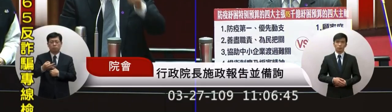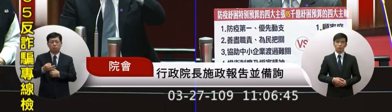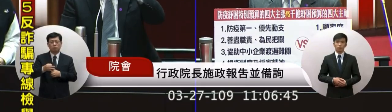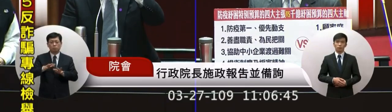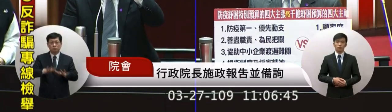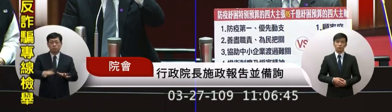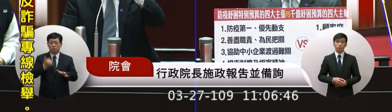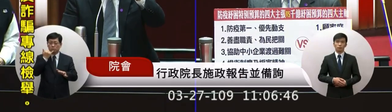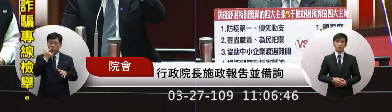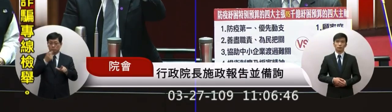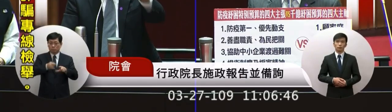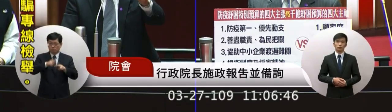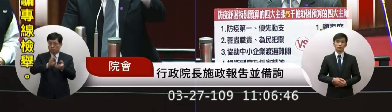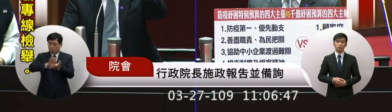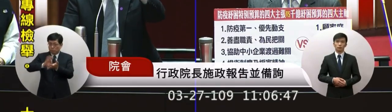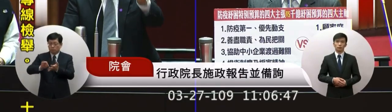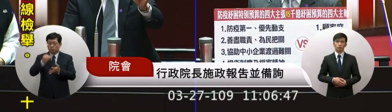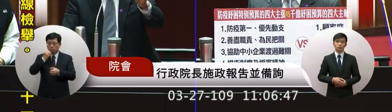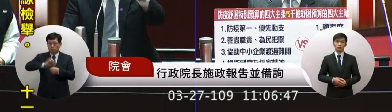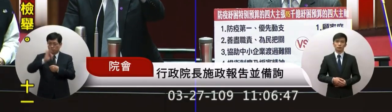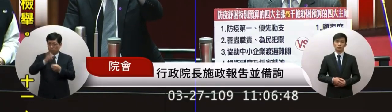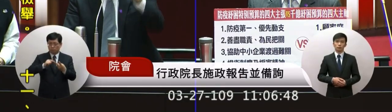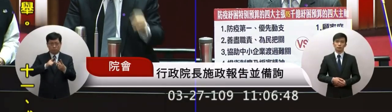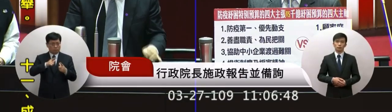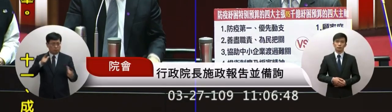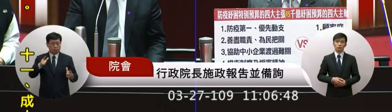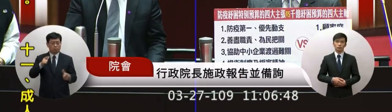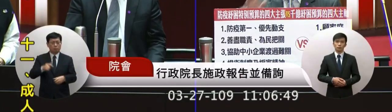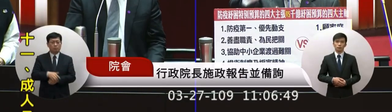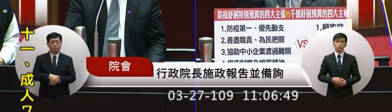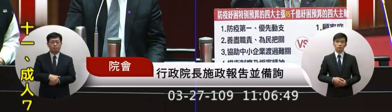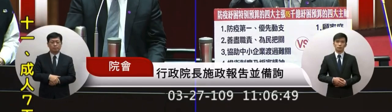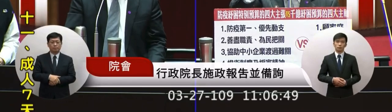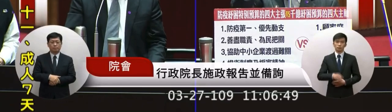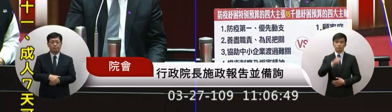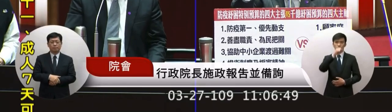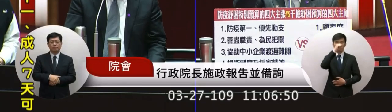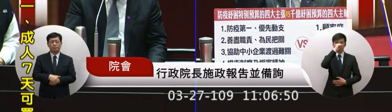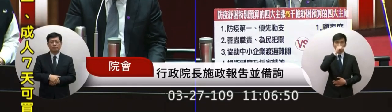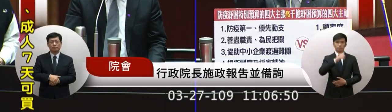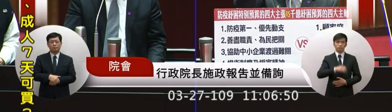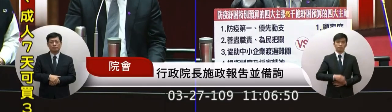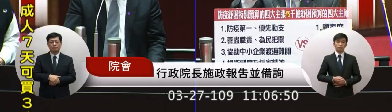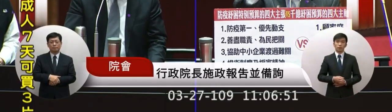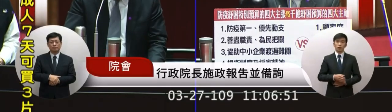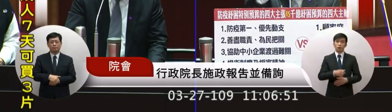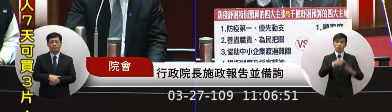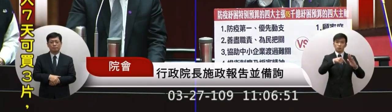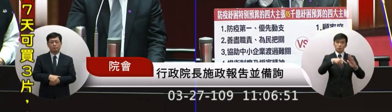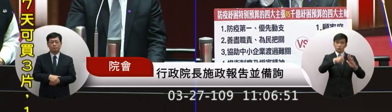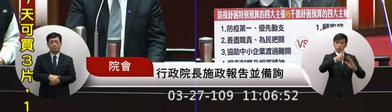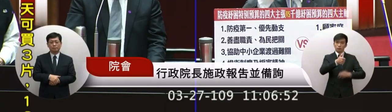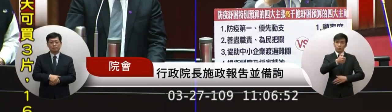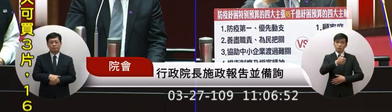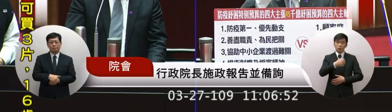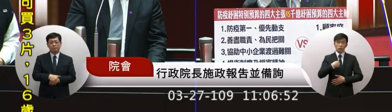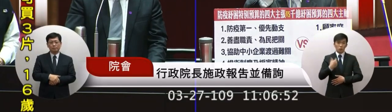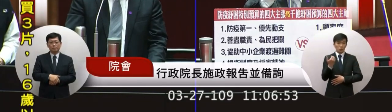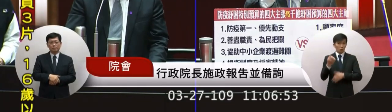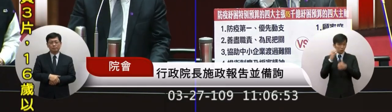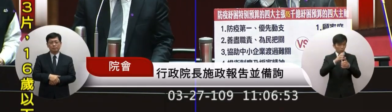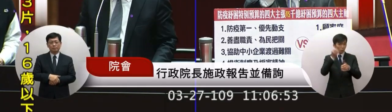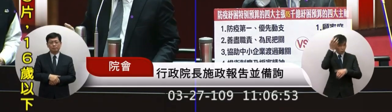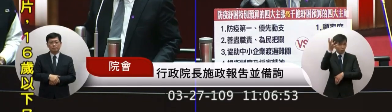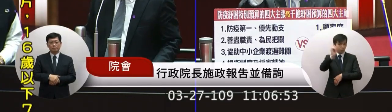回公共支出加快、加大、加码。 好，我就谢谢院长哈。但是我多来讲，你们难袂去接你